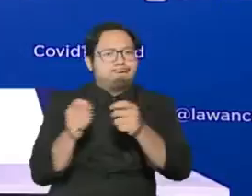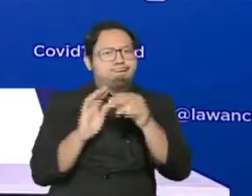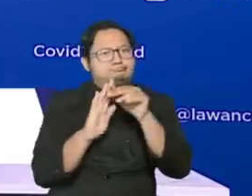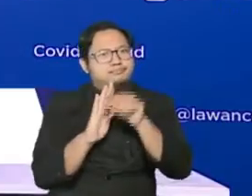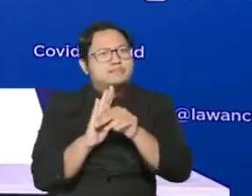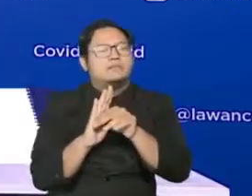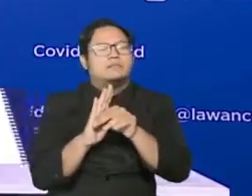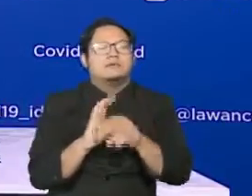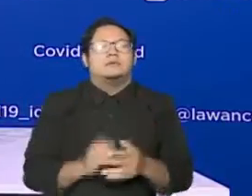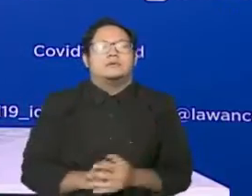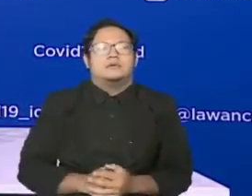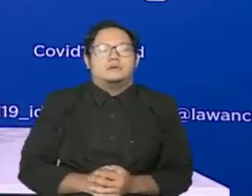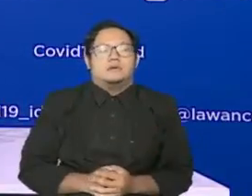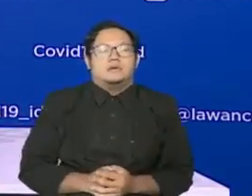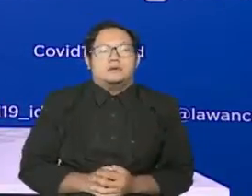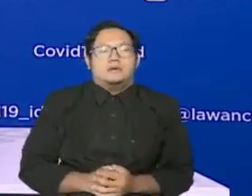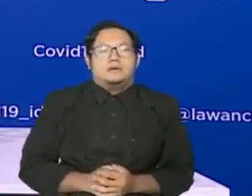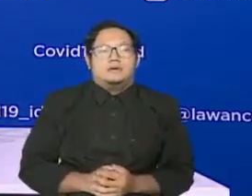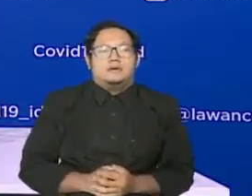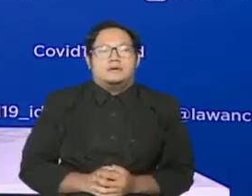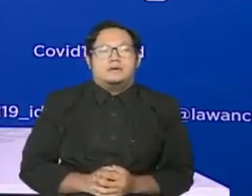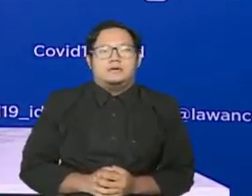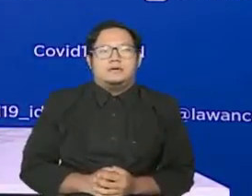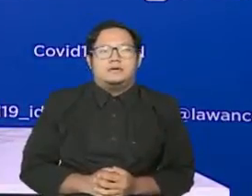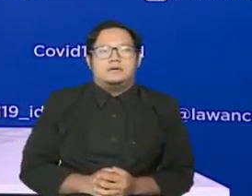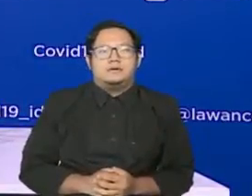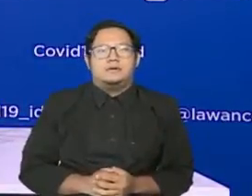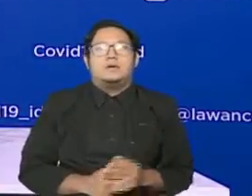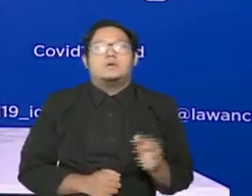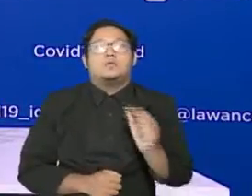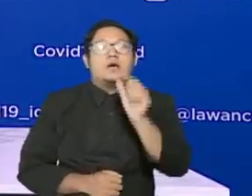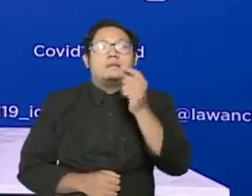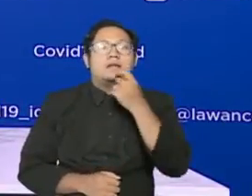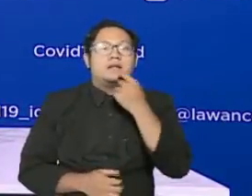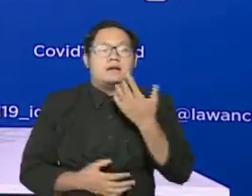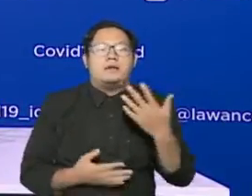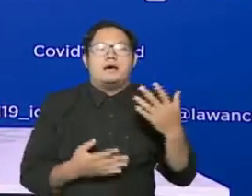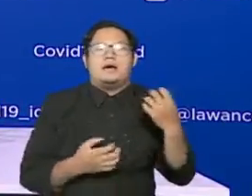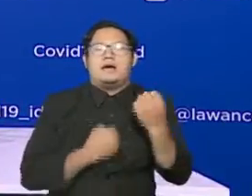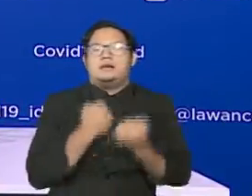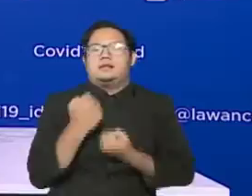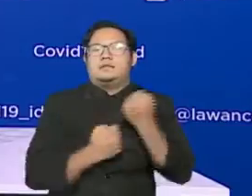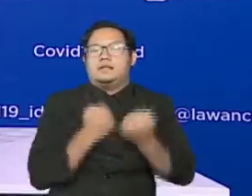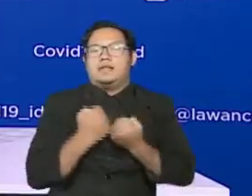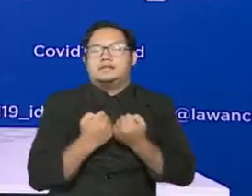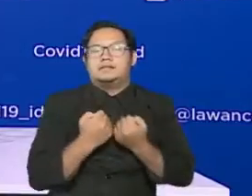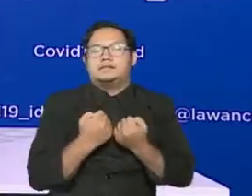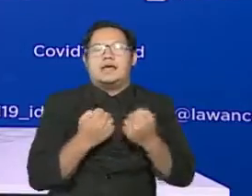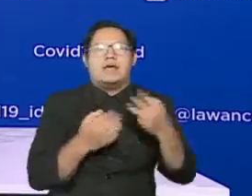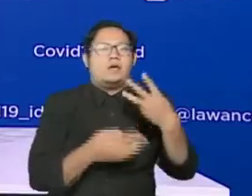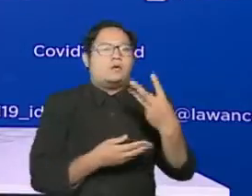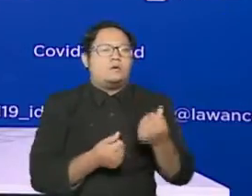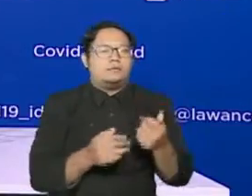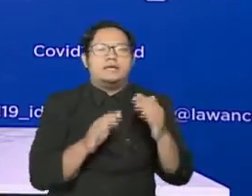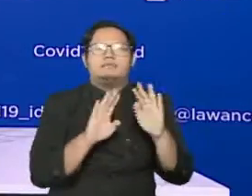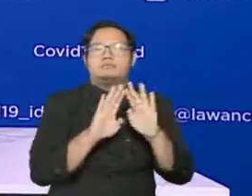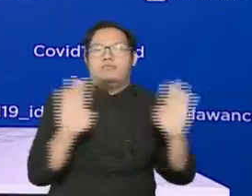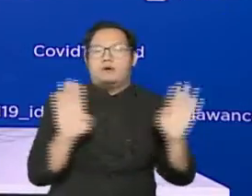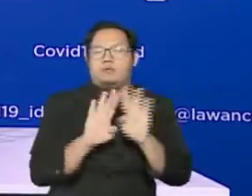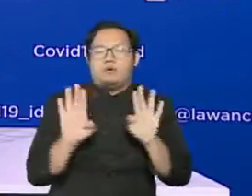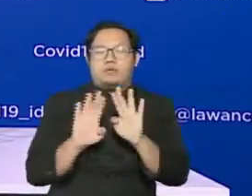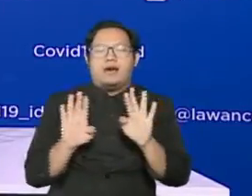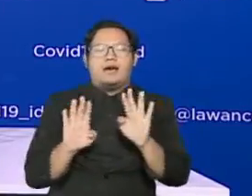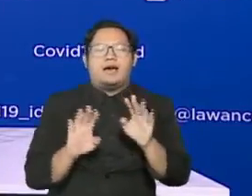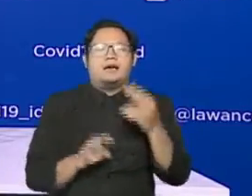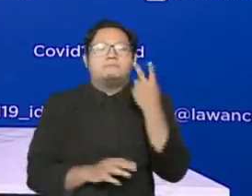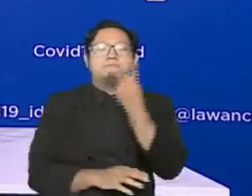Euro nnya kasus dan pembukaan aktivitas sosial-ekonomi Sebagaimana terlihat pada grafik